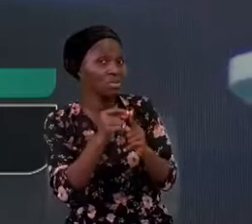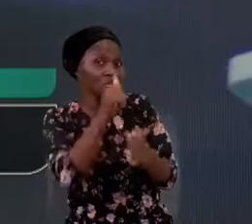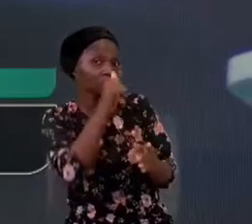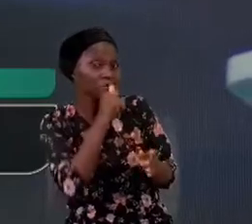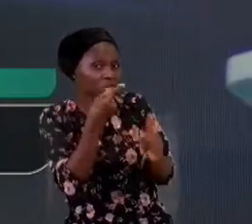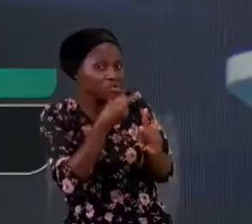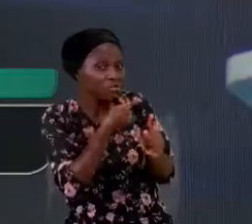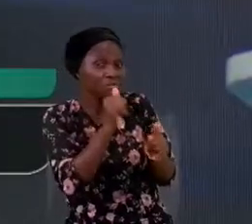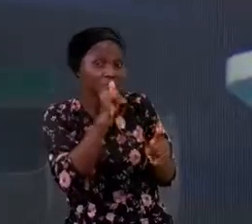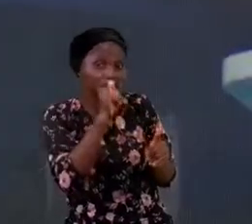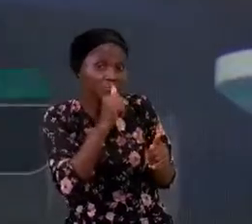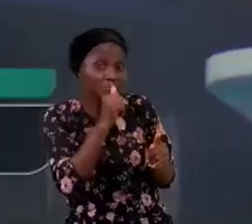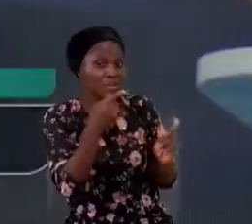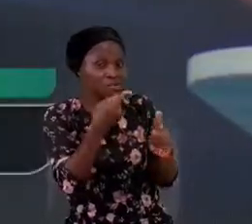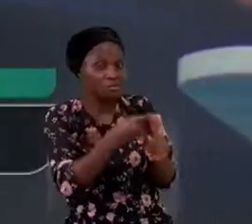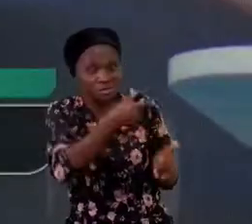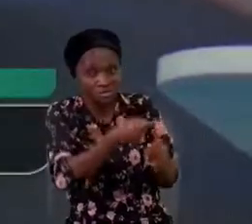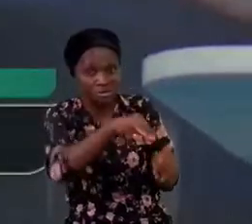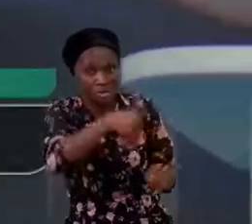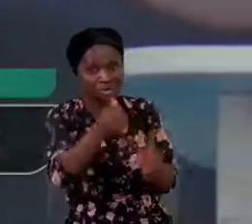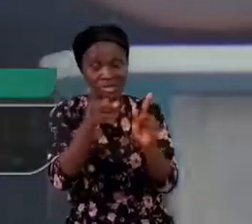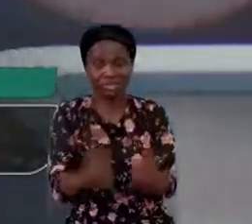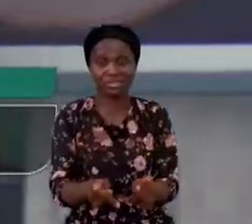vous affranchira.